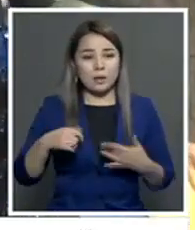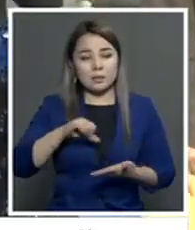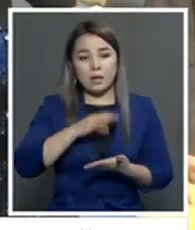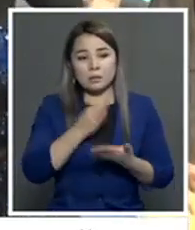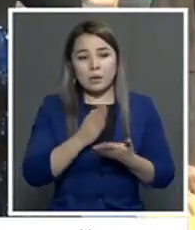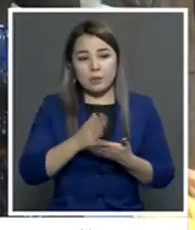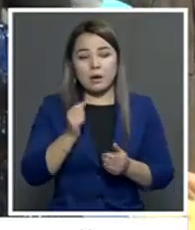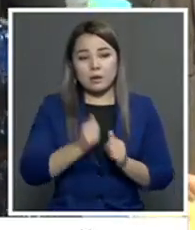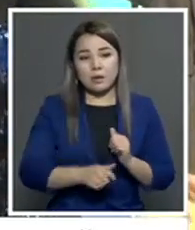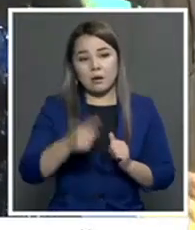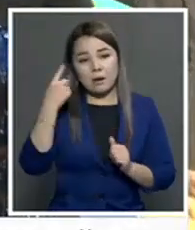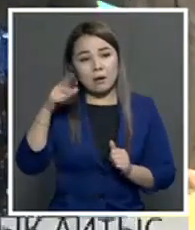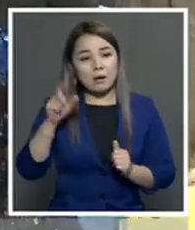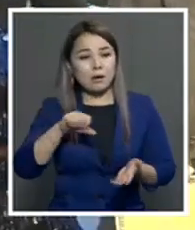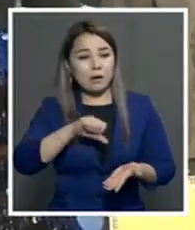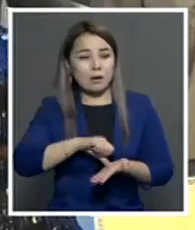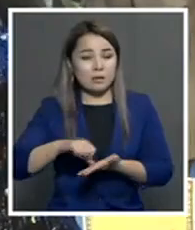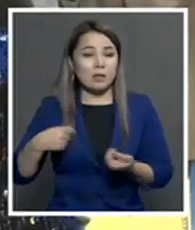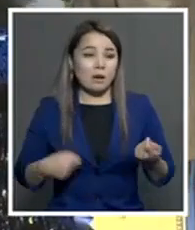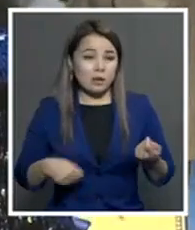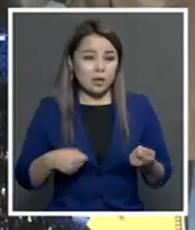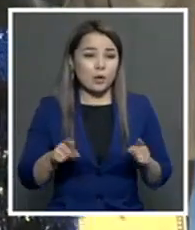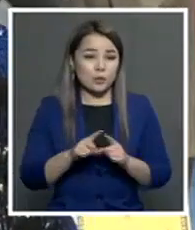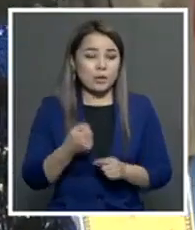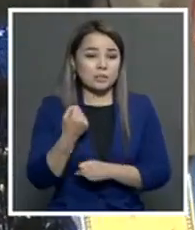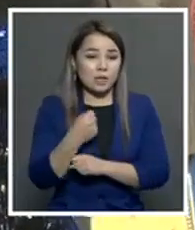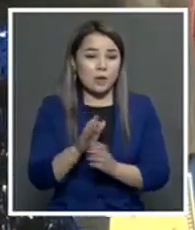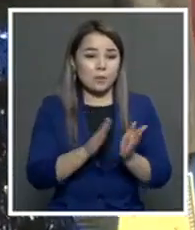Сондықтан барлық ақындарды, жүлдегерлерді, жеңімпаздарды осы